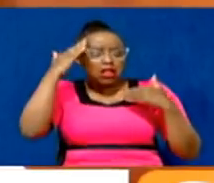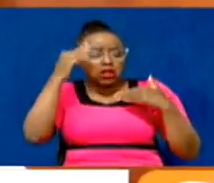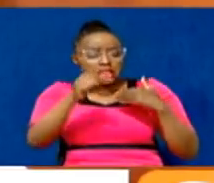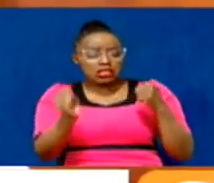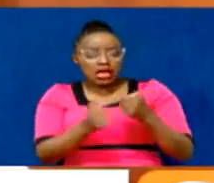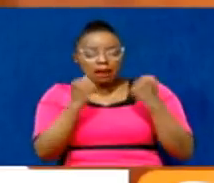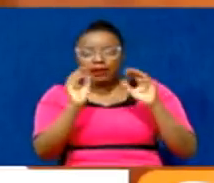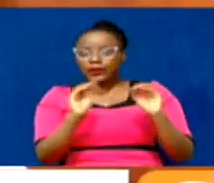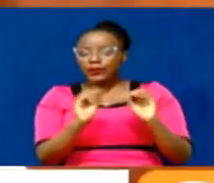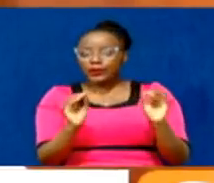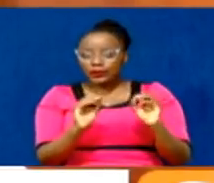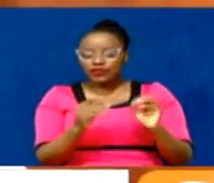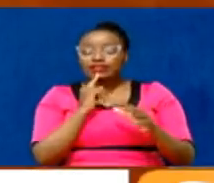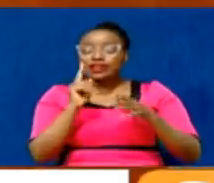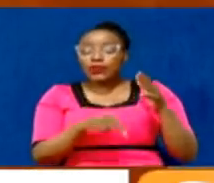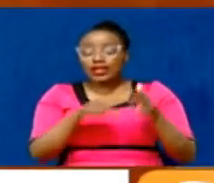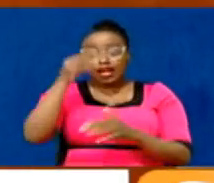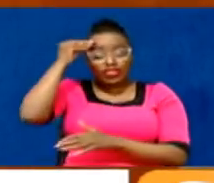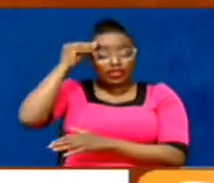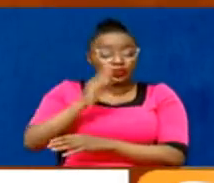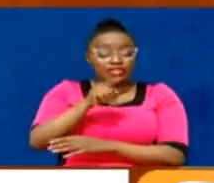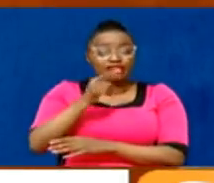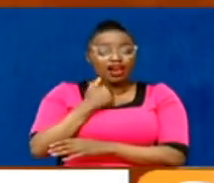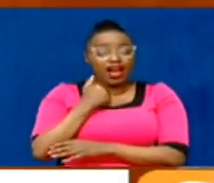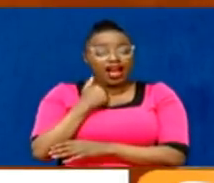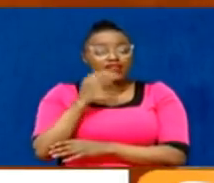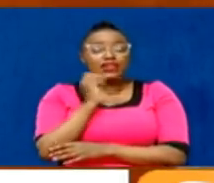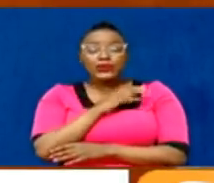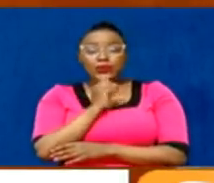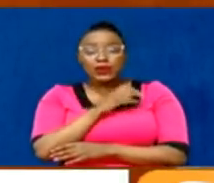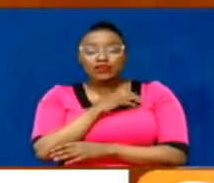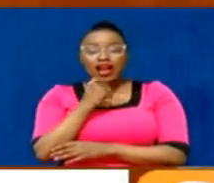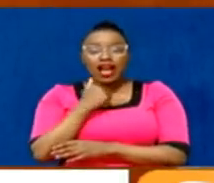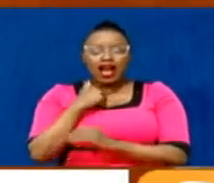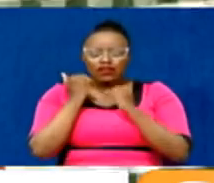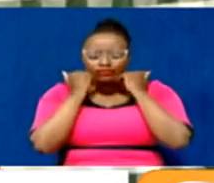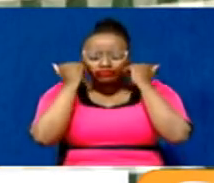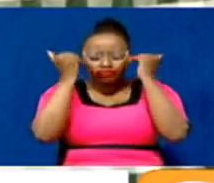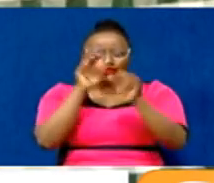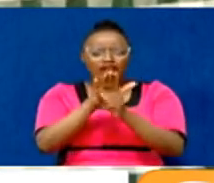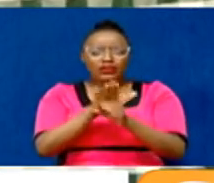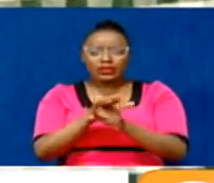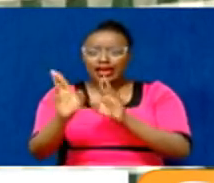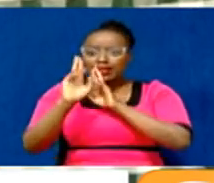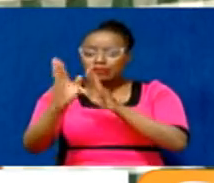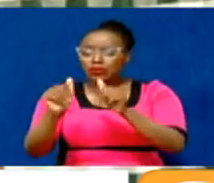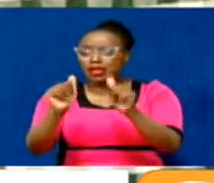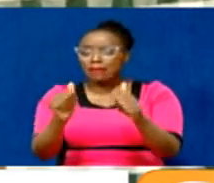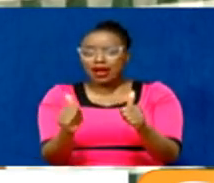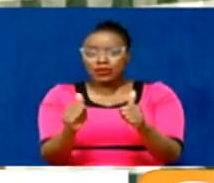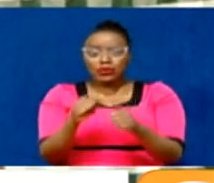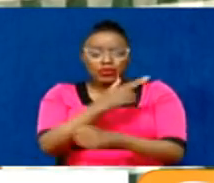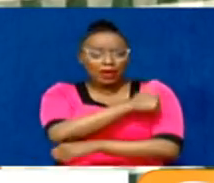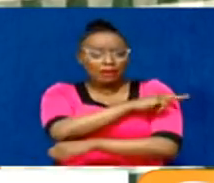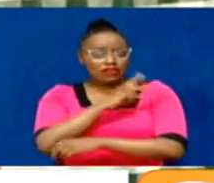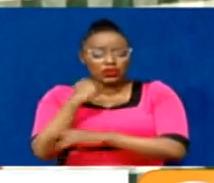kwa tukio hilo, wakisema mwanafunzi huyo alikuwa amelalamikia msongo wa mawazo. No report was made to the cube